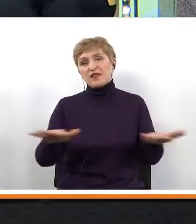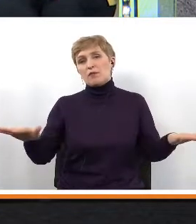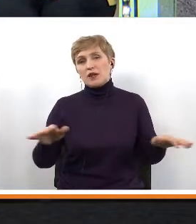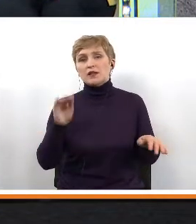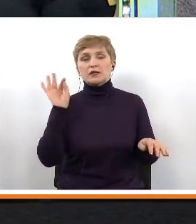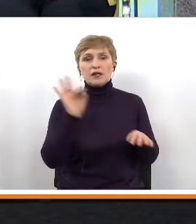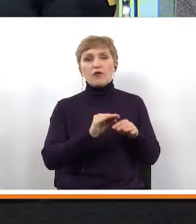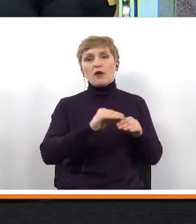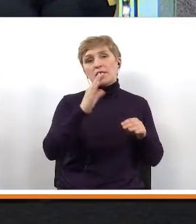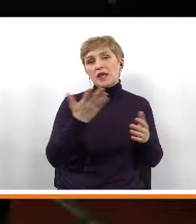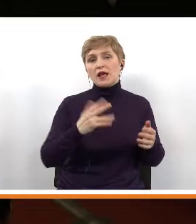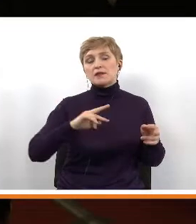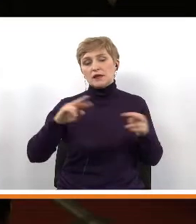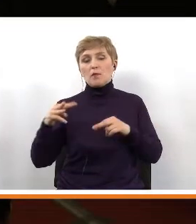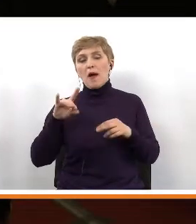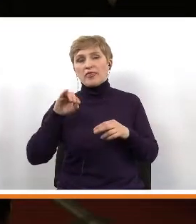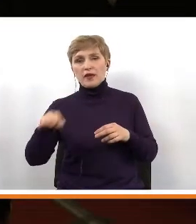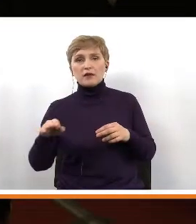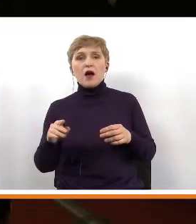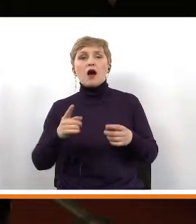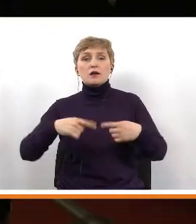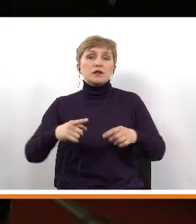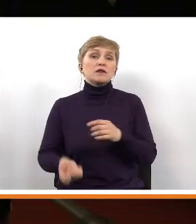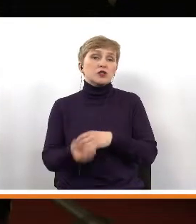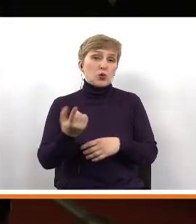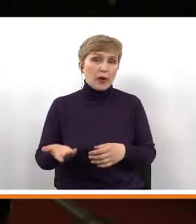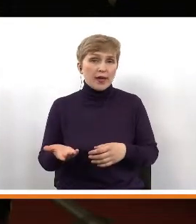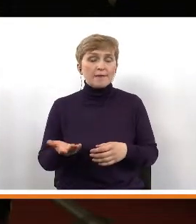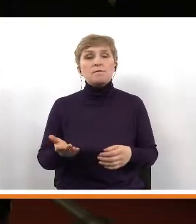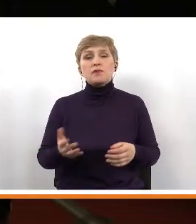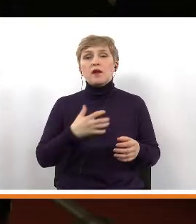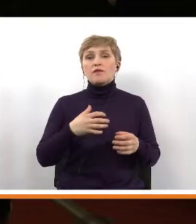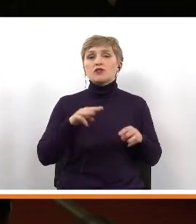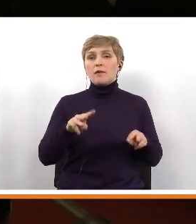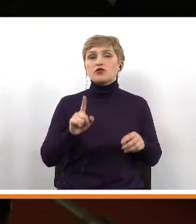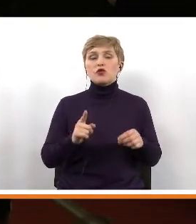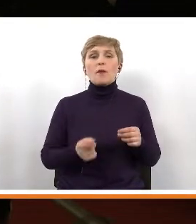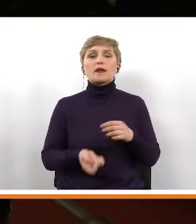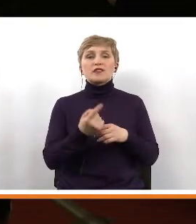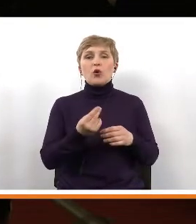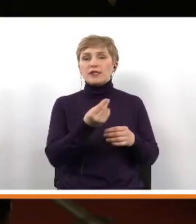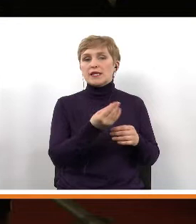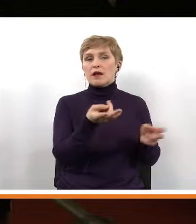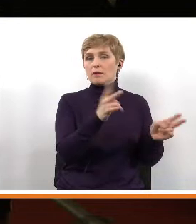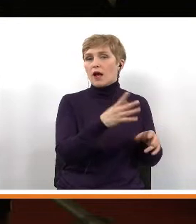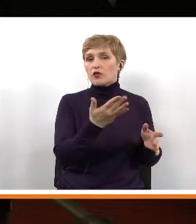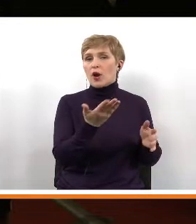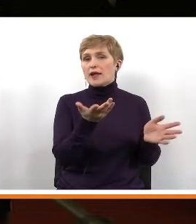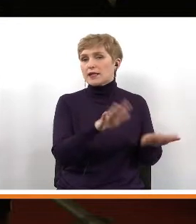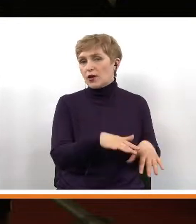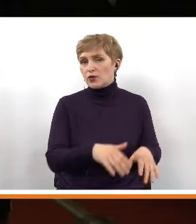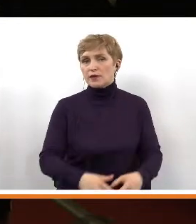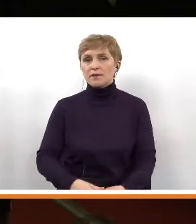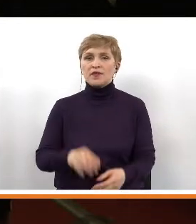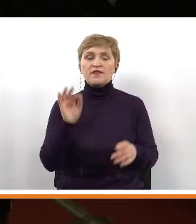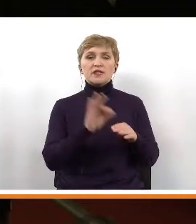обстоятельства, вот изменения мандата организации, наступают. Важный момент, что происходит со средствами, которые остаются в